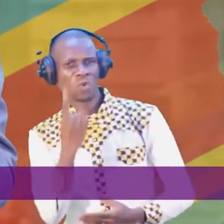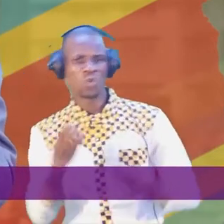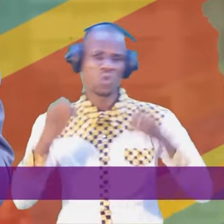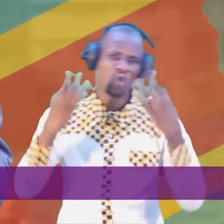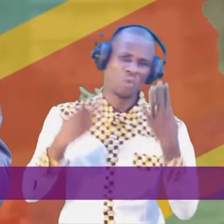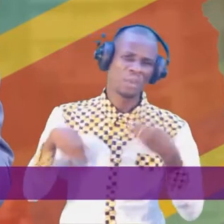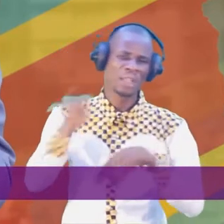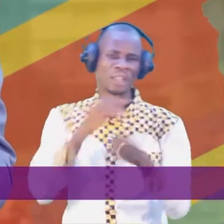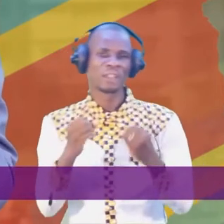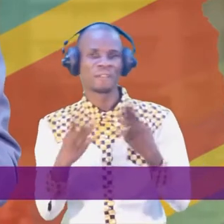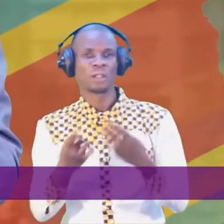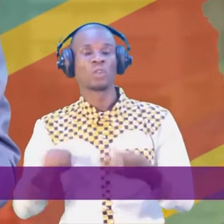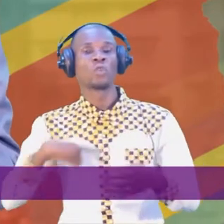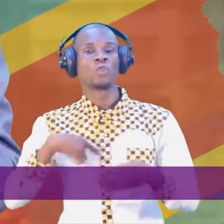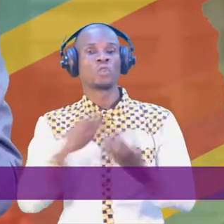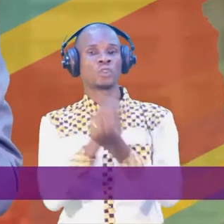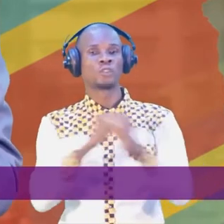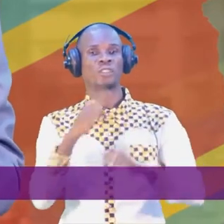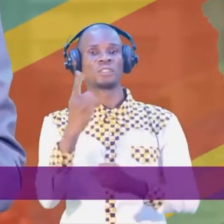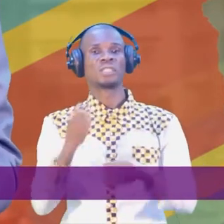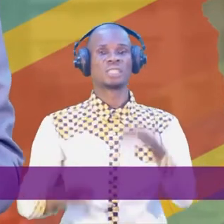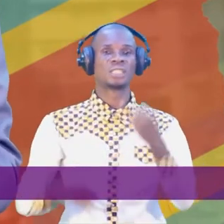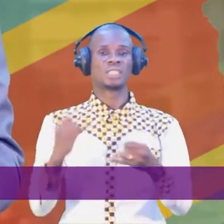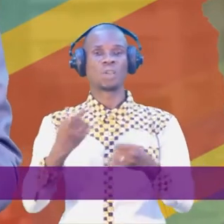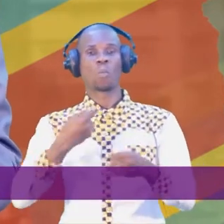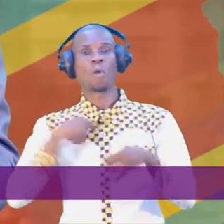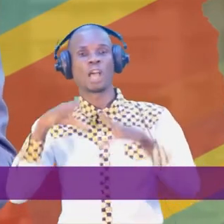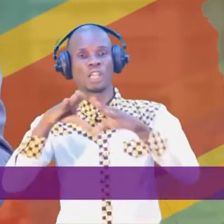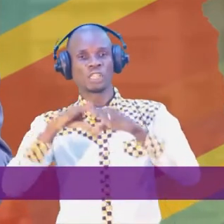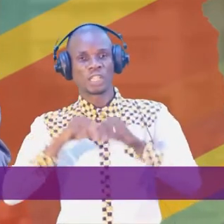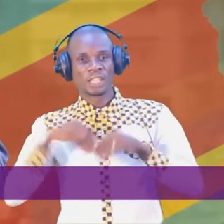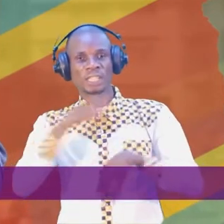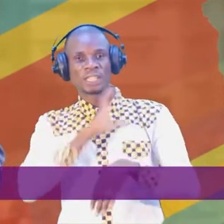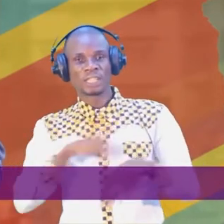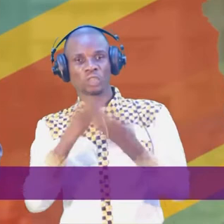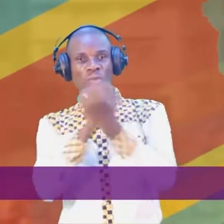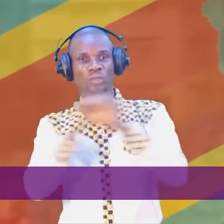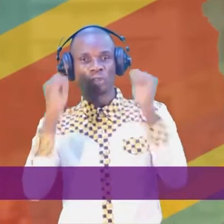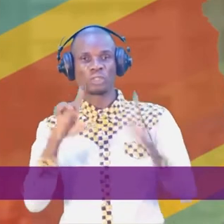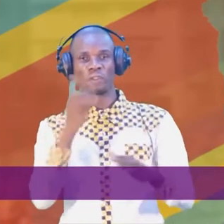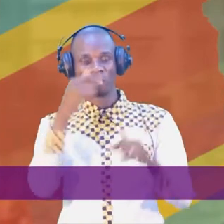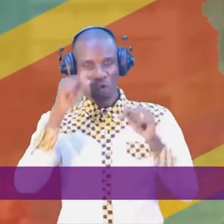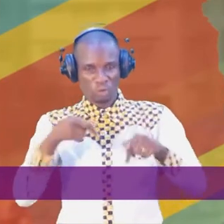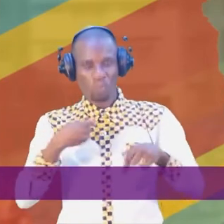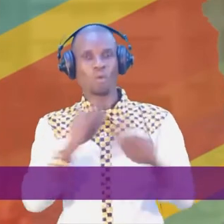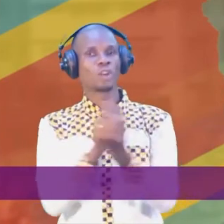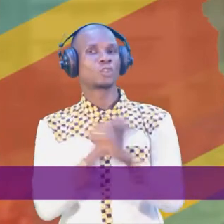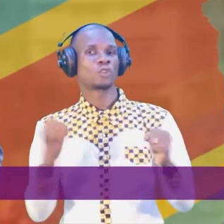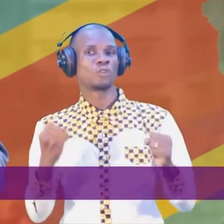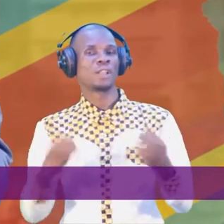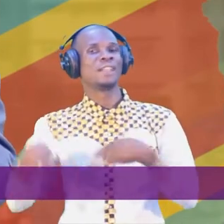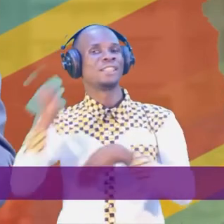Ni mara moja tu. Le jour où j'ai dit nitakaposema nimpokea Yesu Kristo kama Bwana wangu